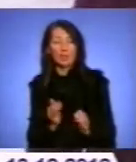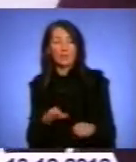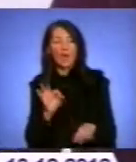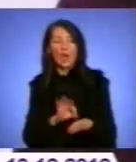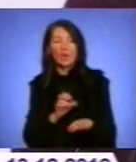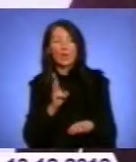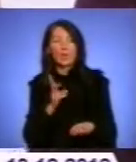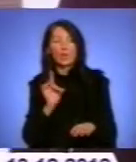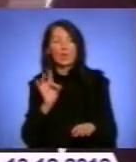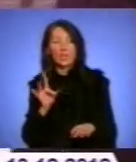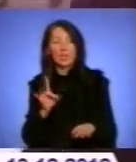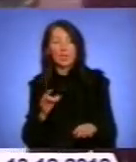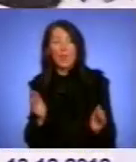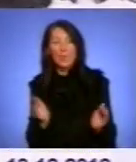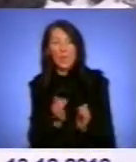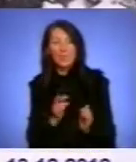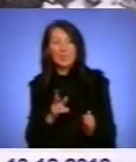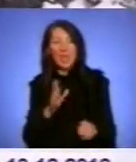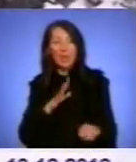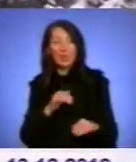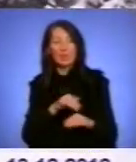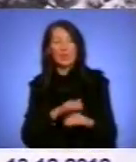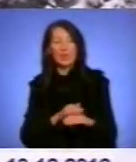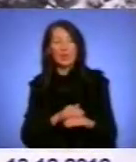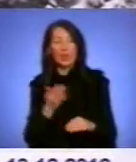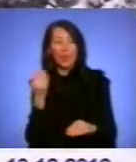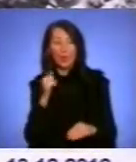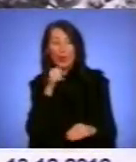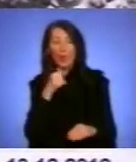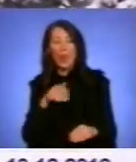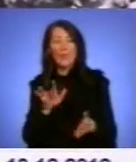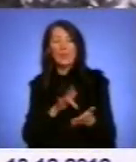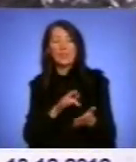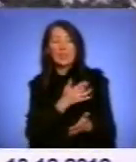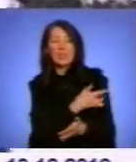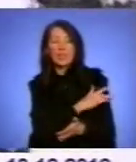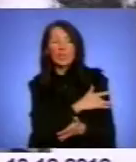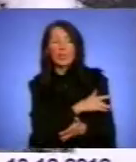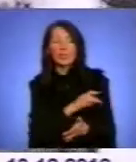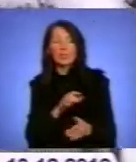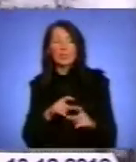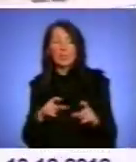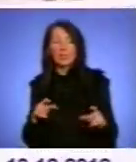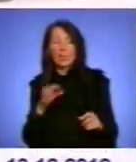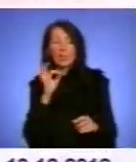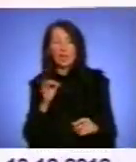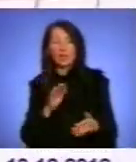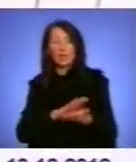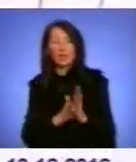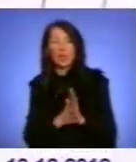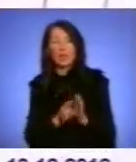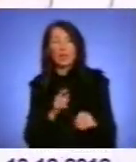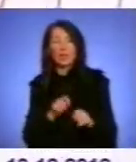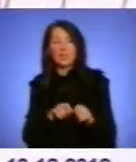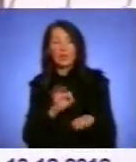Хворих на кір набагато менше, ніж було зафіксовано минулого року. У міській санепідемстанції кажуть, ситуація із захворюваністю на цю недугу на